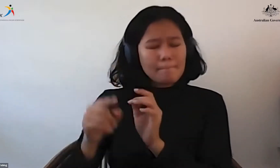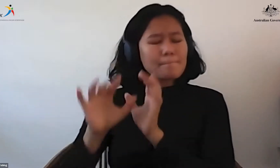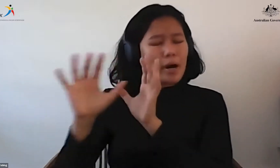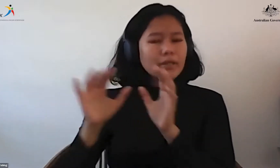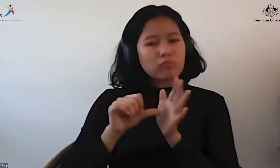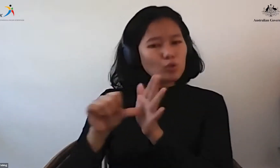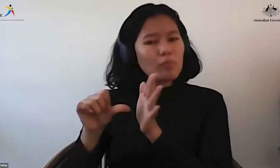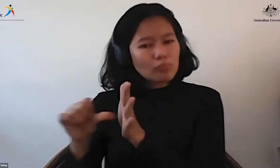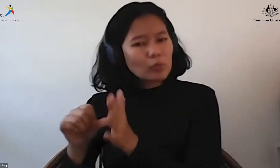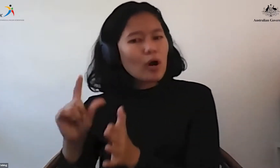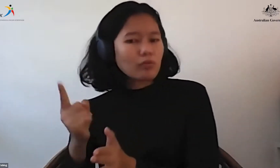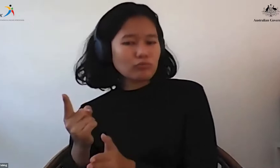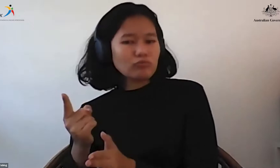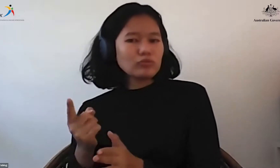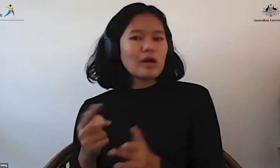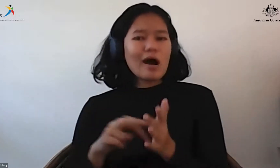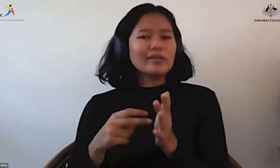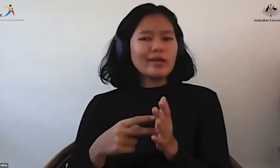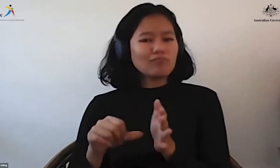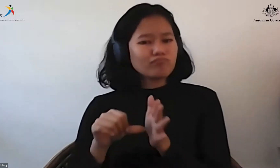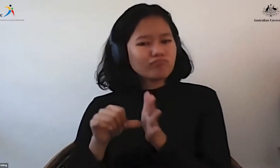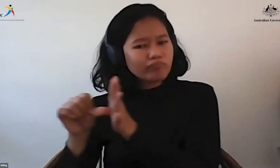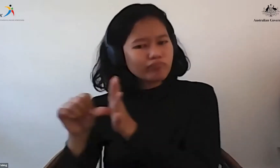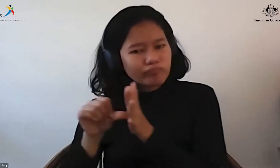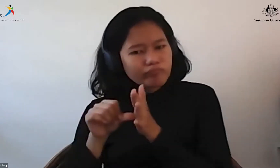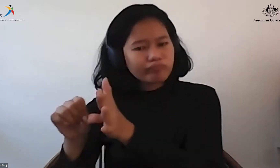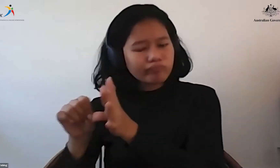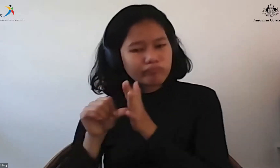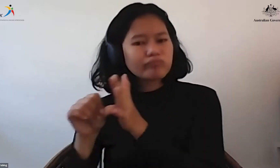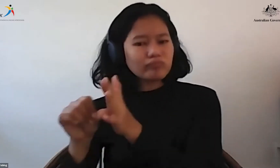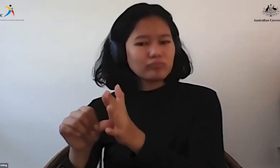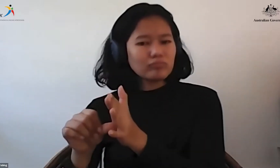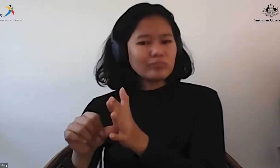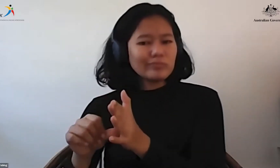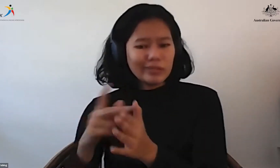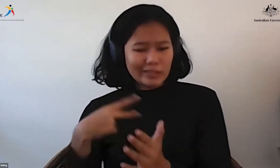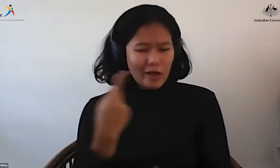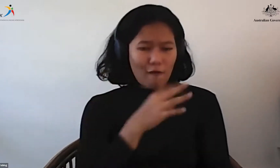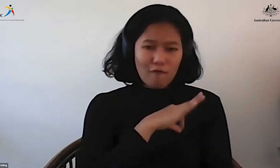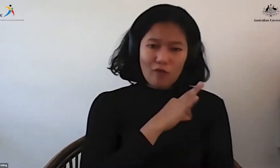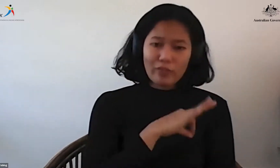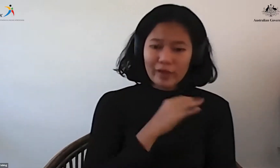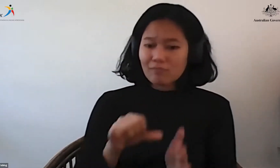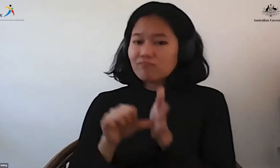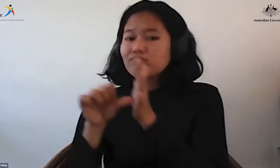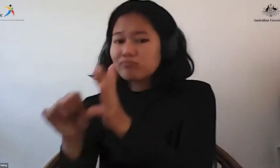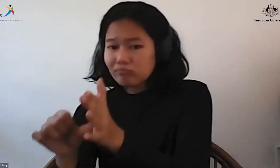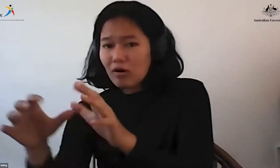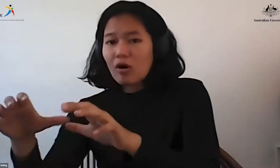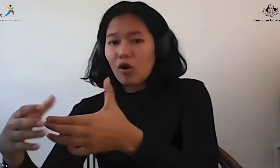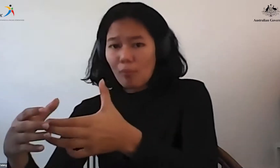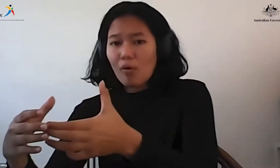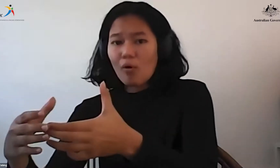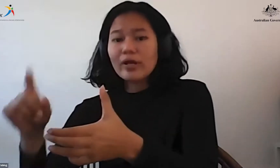dan membantu agar lebih banyak kita yang secara volunteer memberikan bantuan kepada